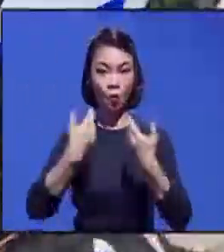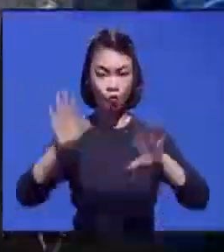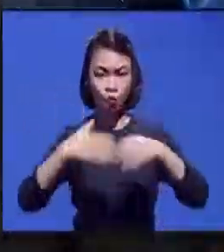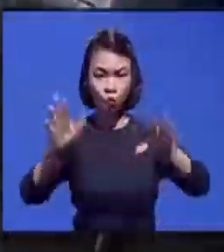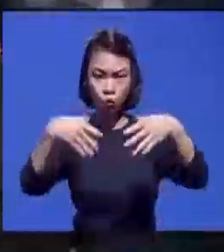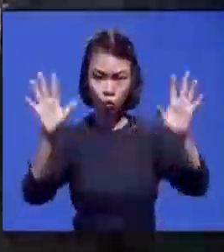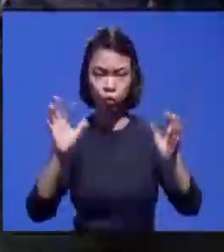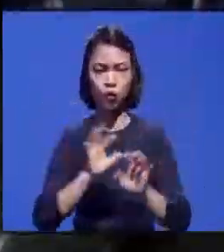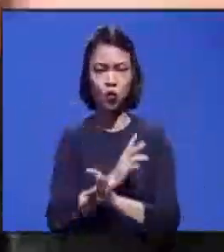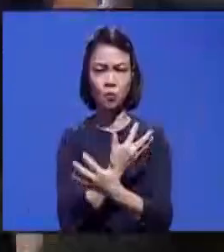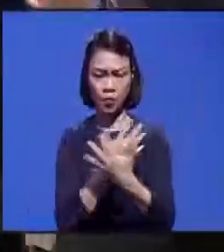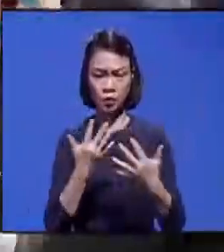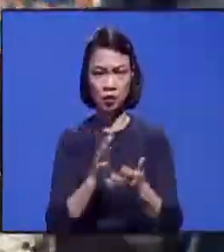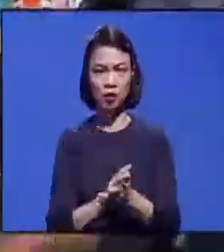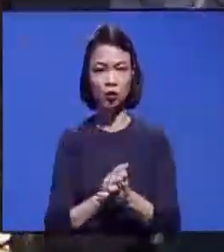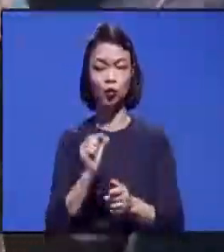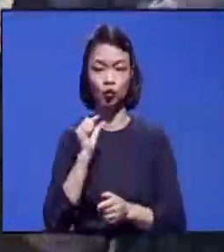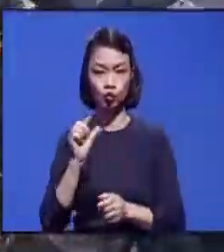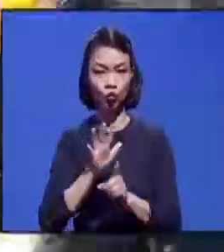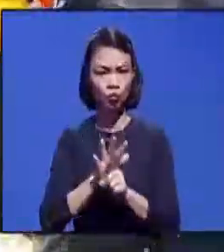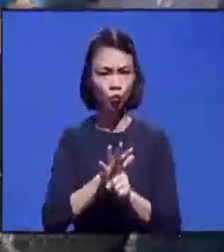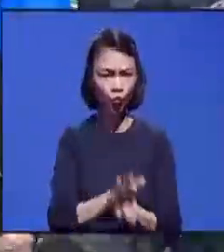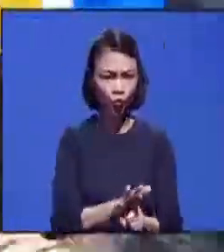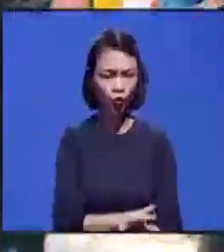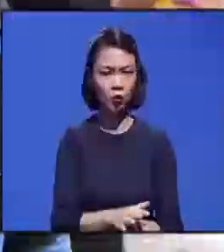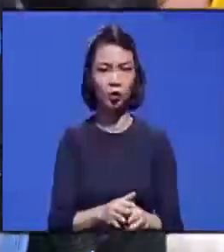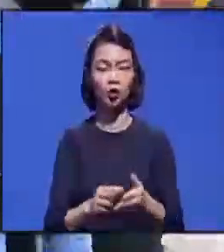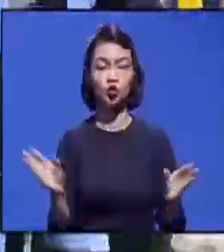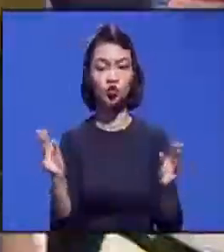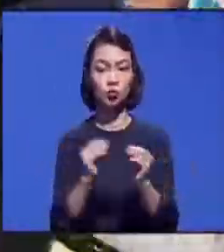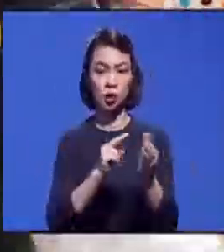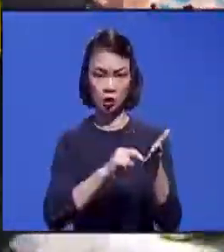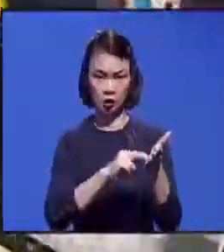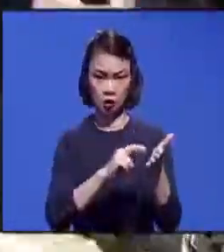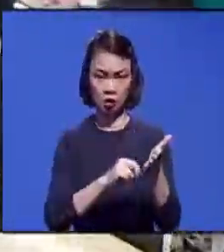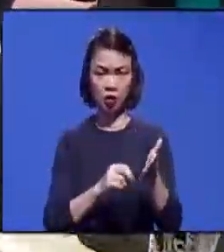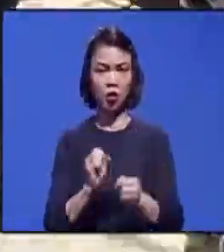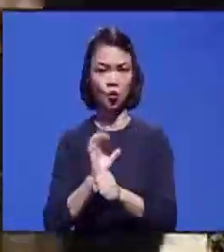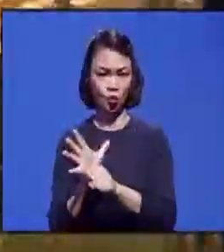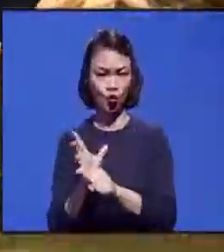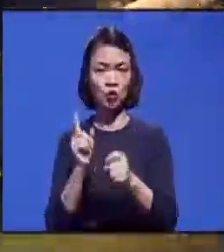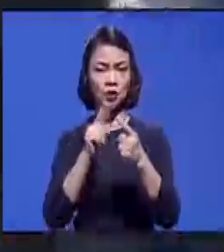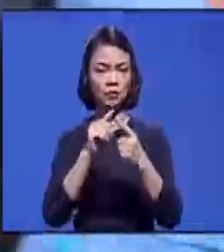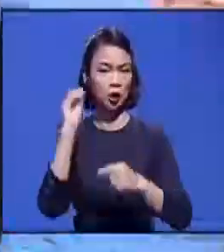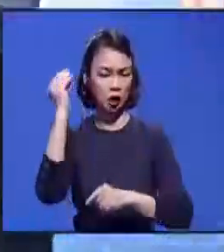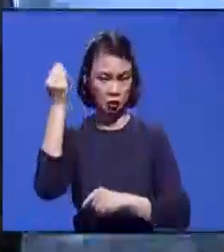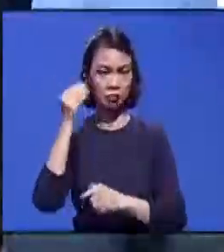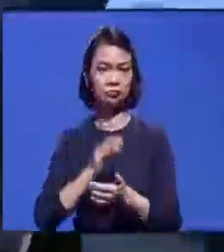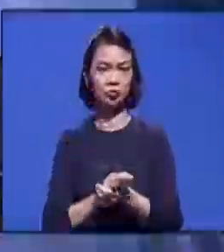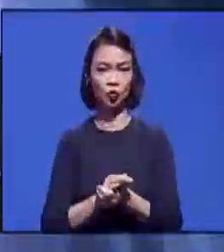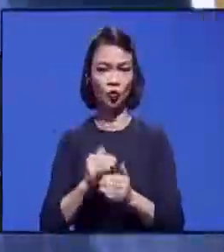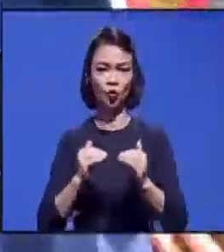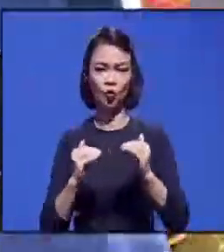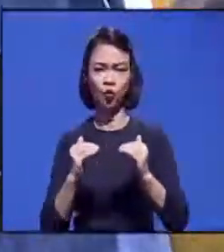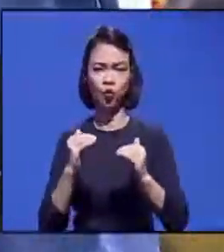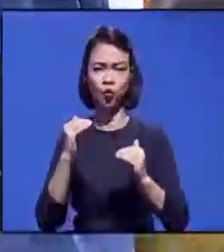ini adalah guna menekan penyebaran angka COVID-19 yang di Jakarta memang hingga saat ini memang masih terus